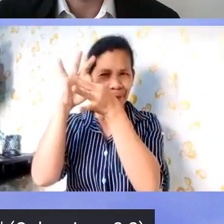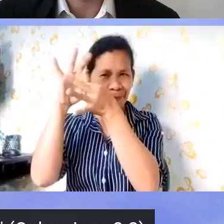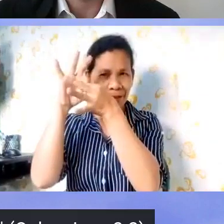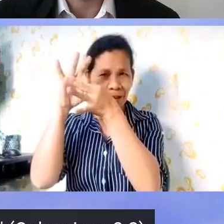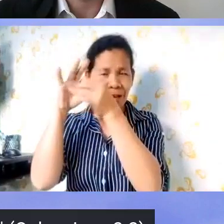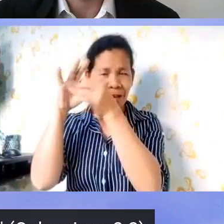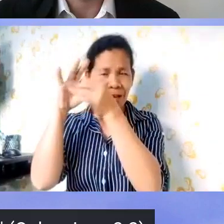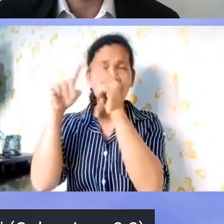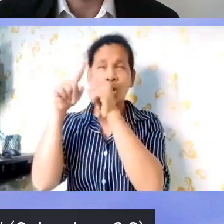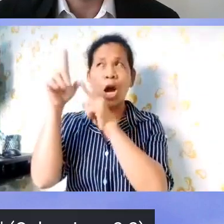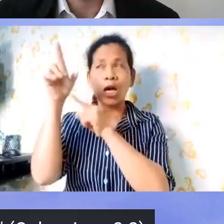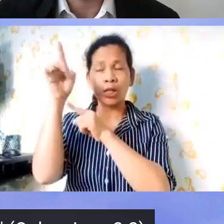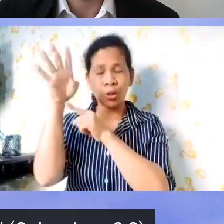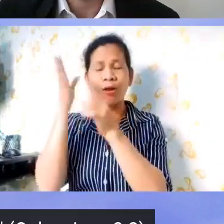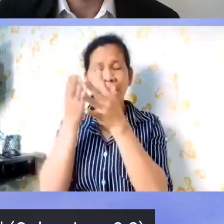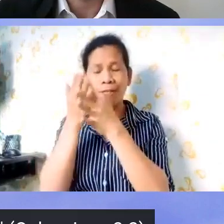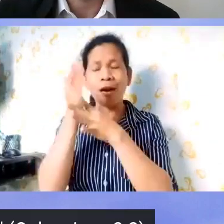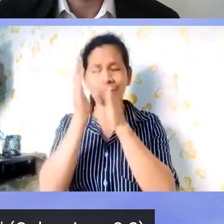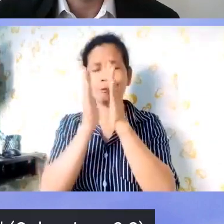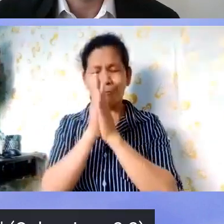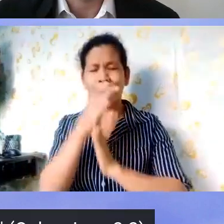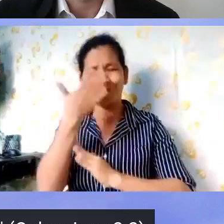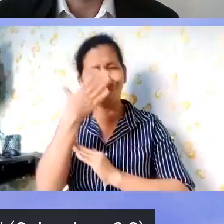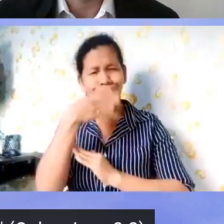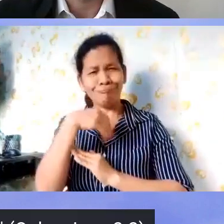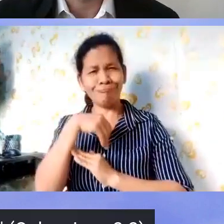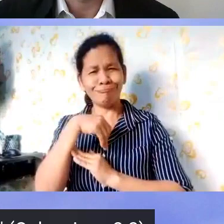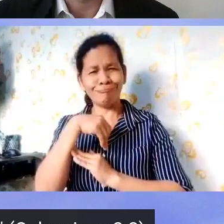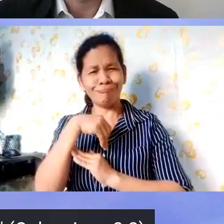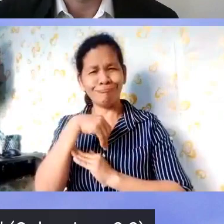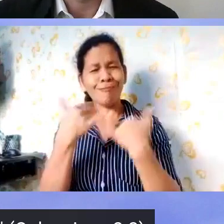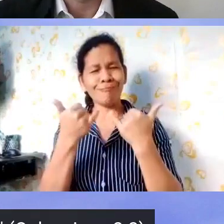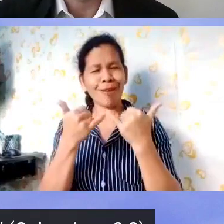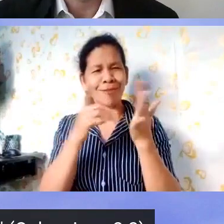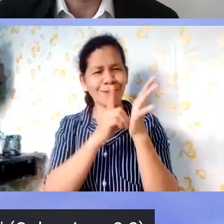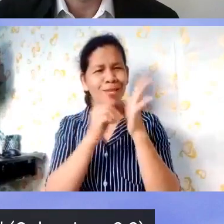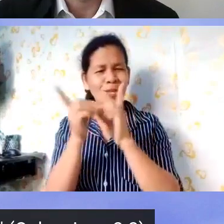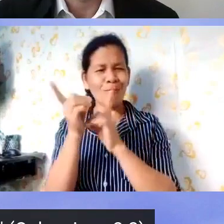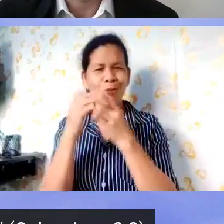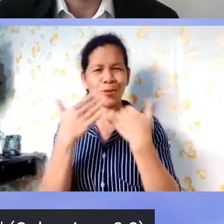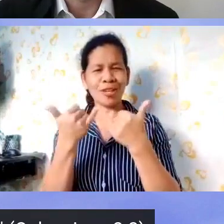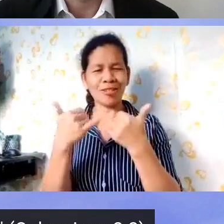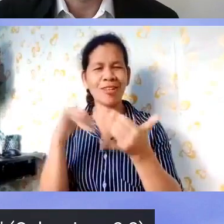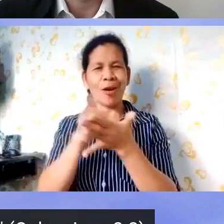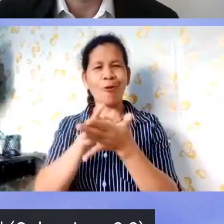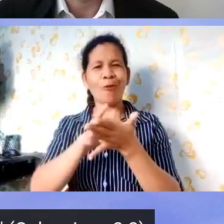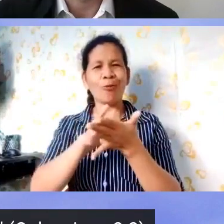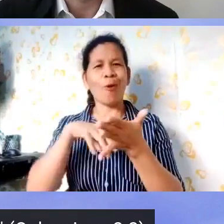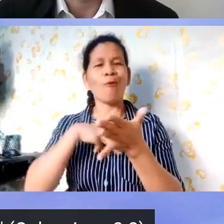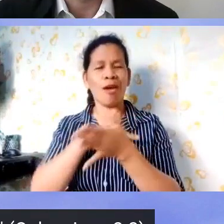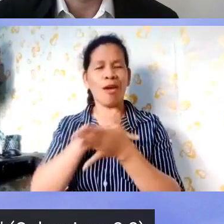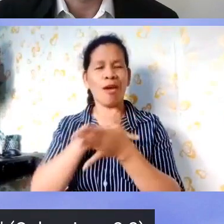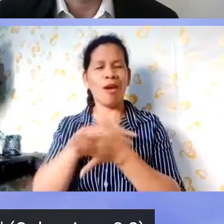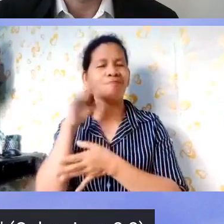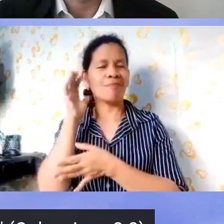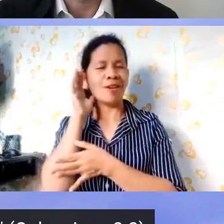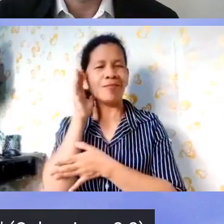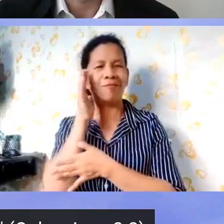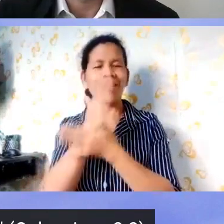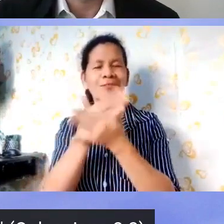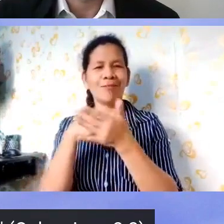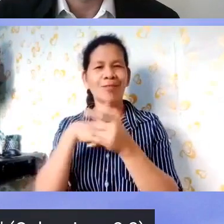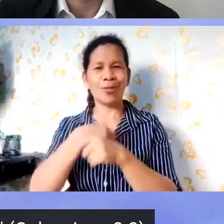sa pamagitan ng panalangin, napakaganda nitong devotional na ibinahagi sa atin ni Pastor Dalida.